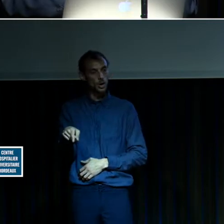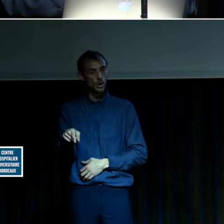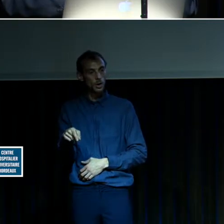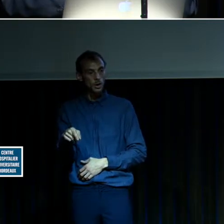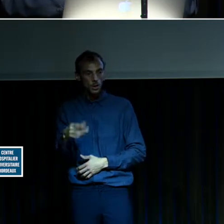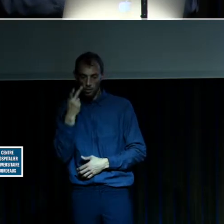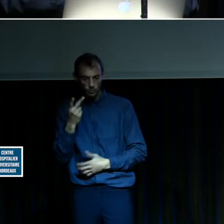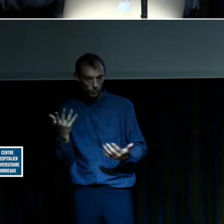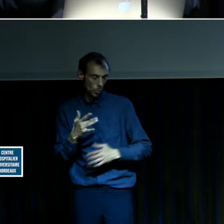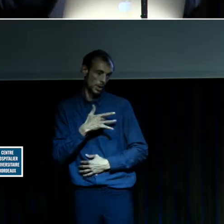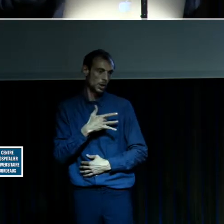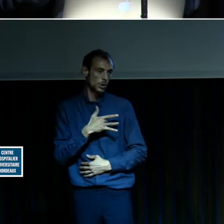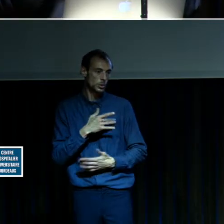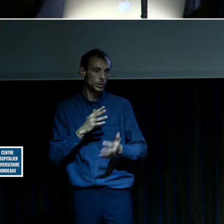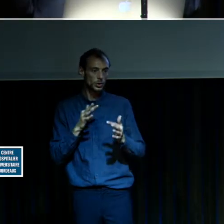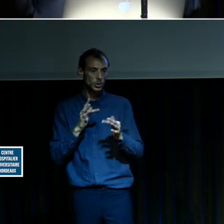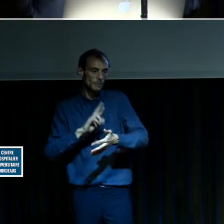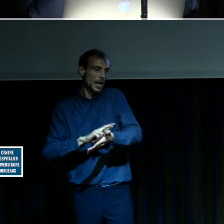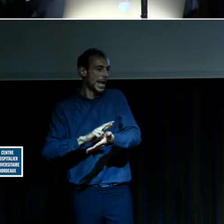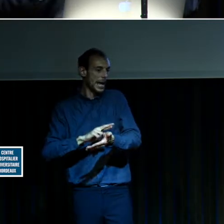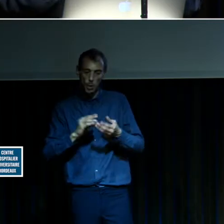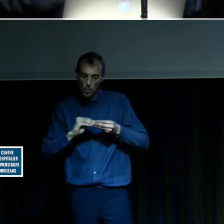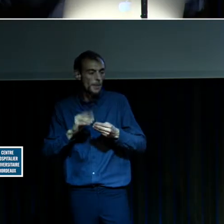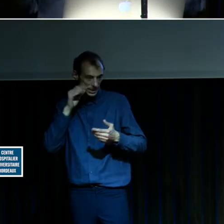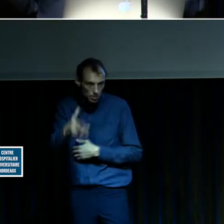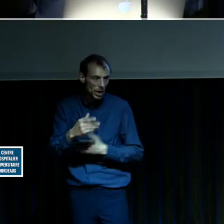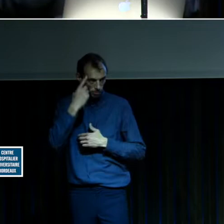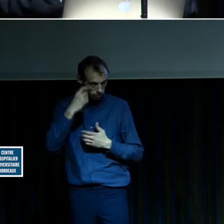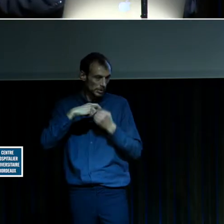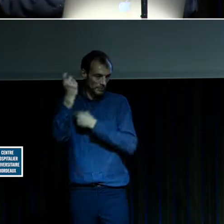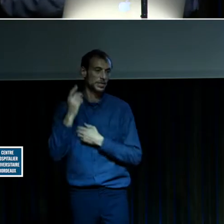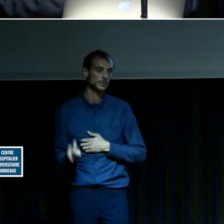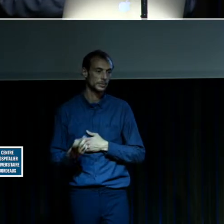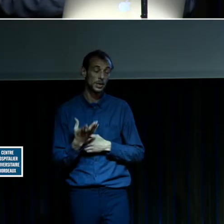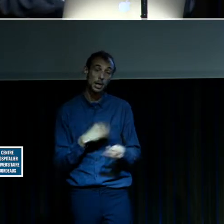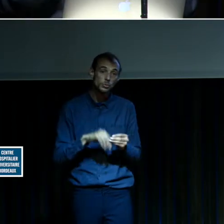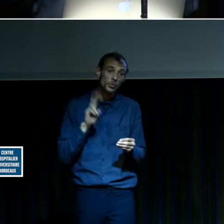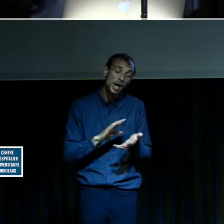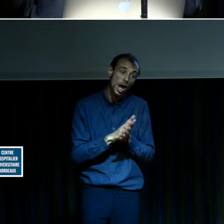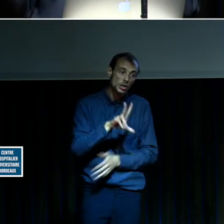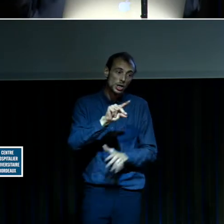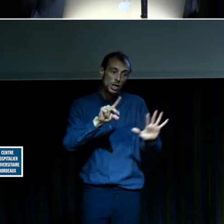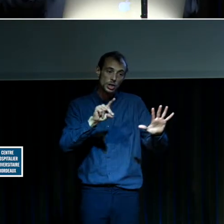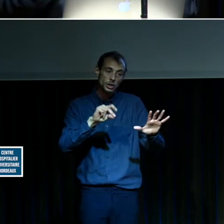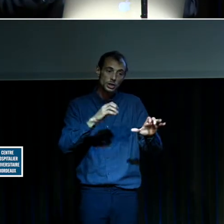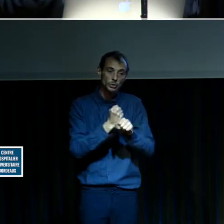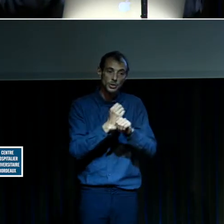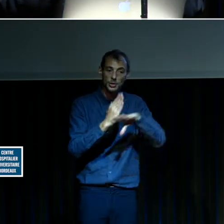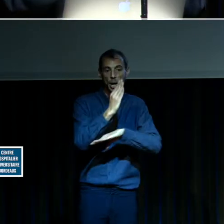cause. L'arythmie cardiaque est liée au vieillissement, ça devient très fréquent, surtout après 80 ans. Et là encore, la moitié des